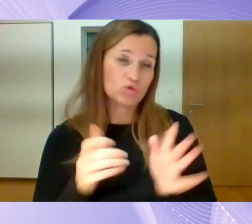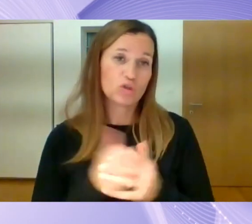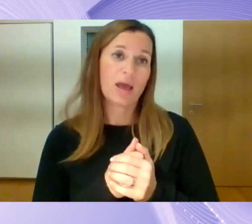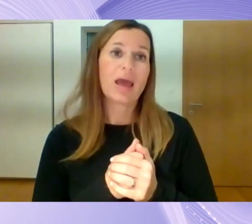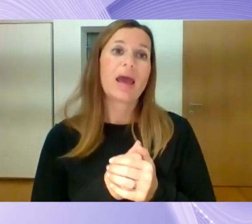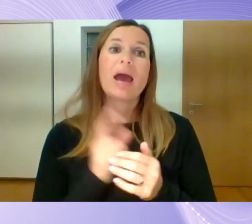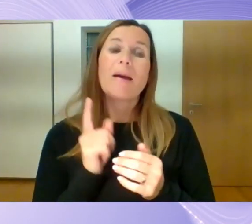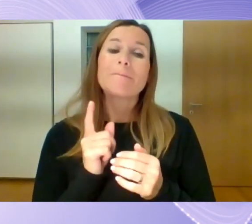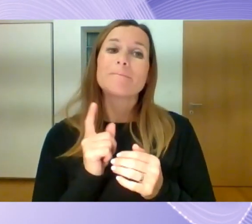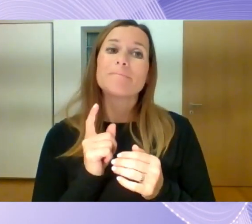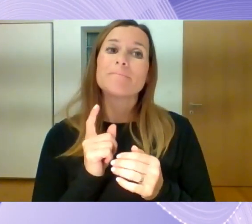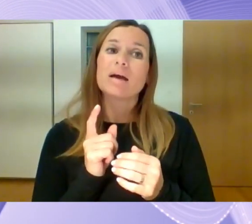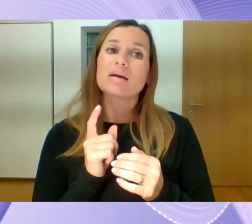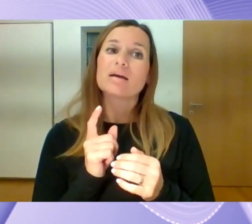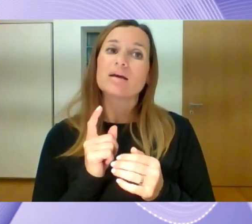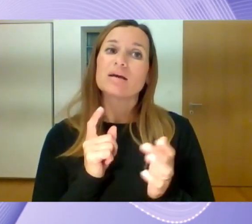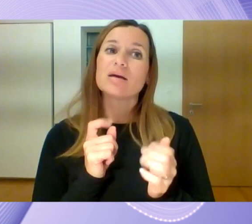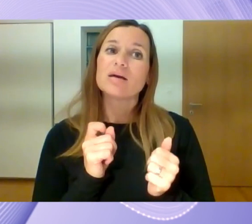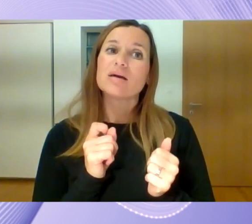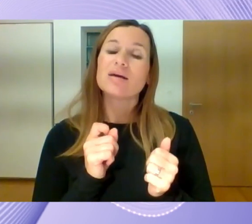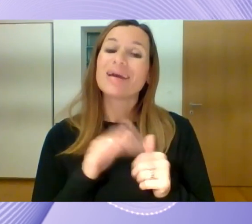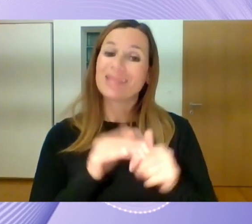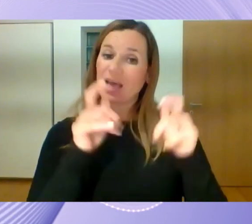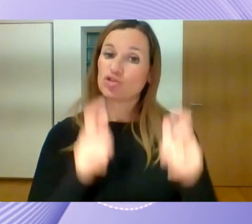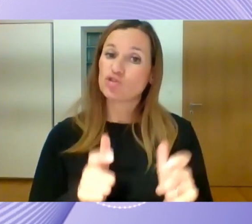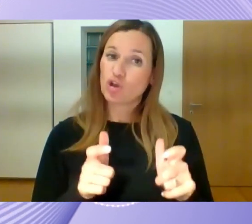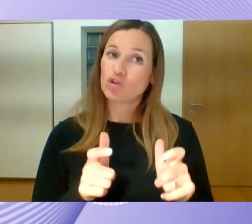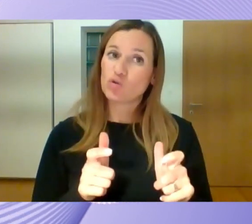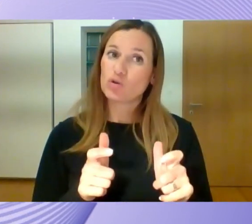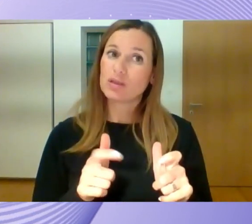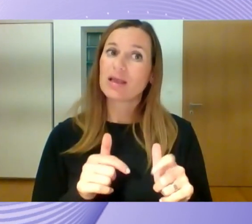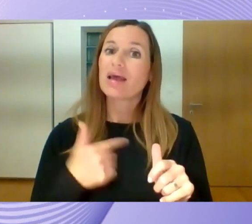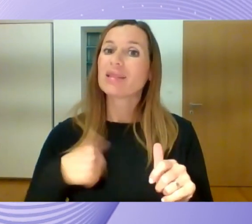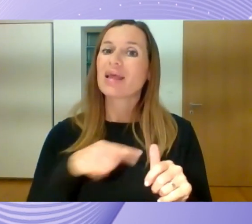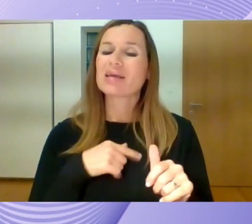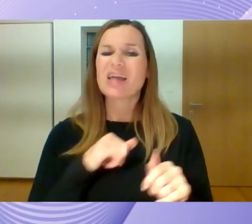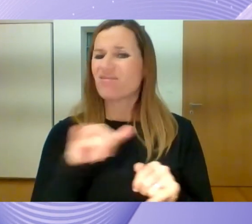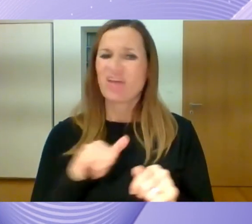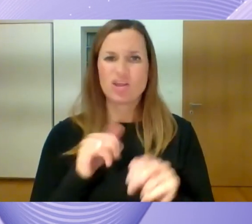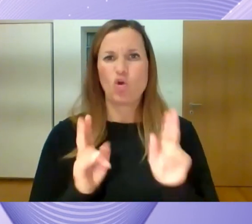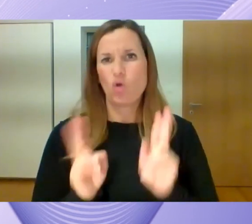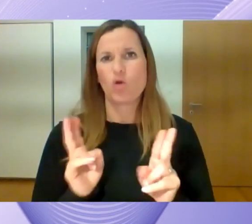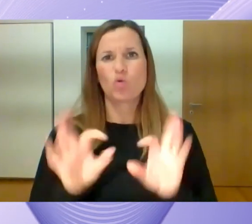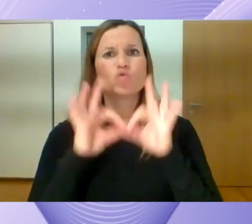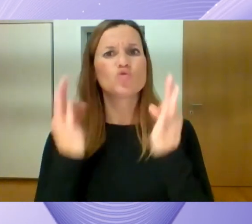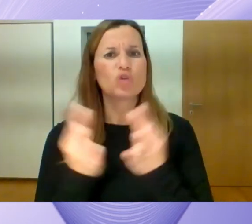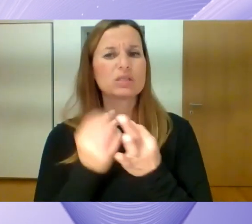Se pravi je tudi, da na inštitutu nas vedno lahko družinski oskrbovalci ali pa